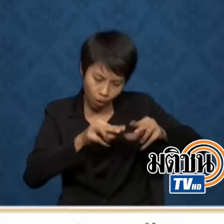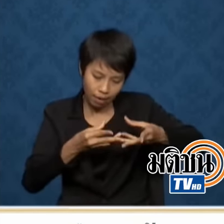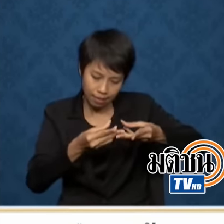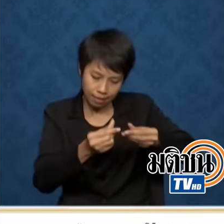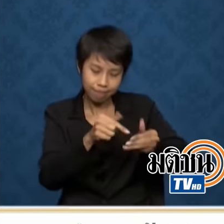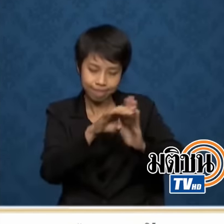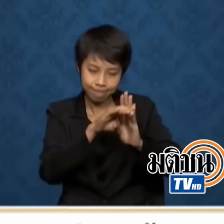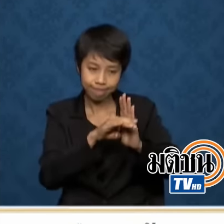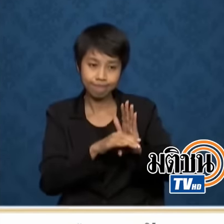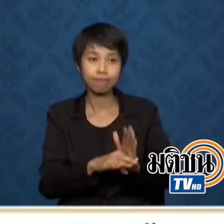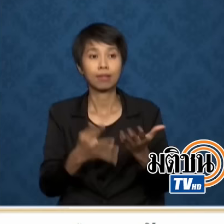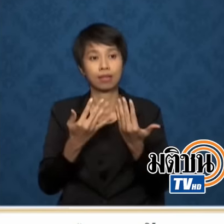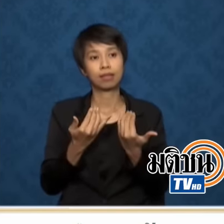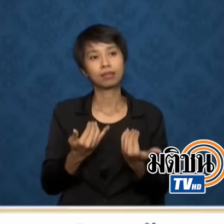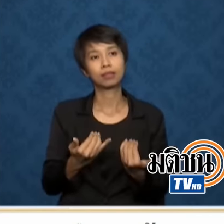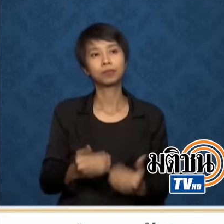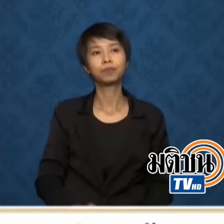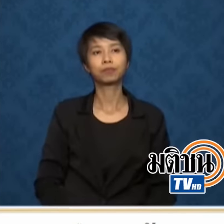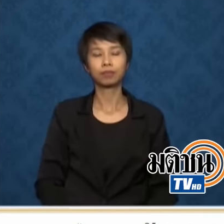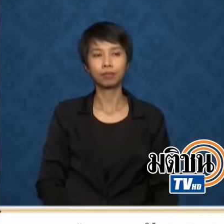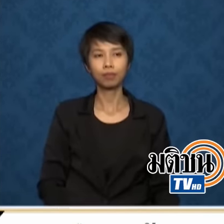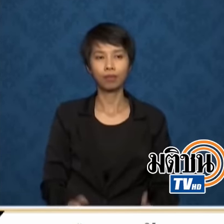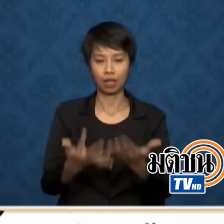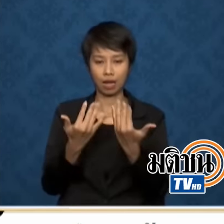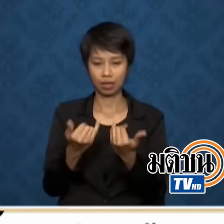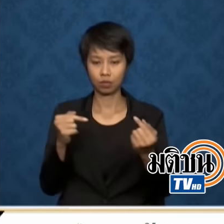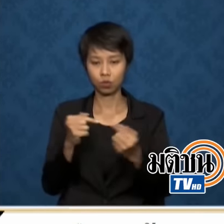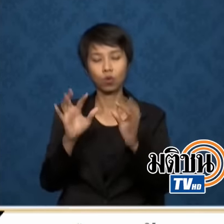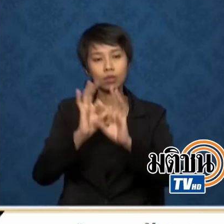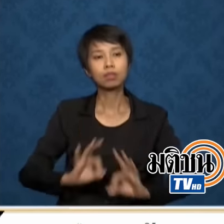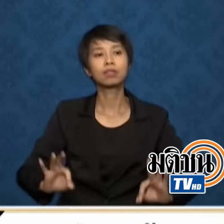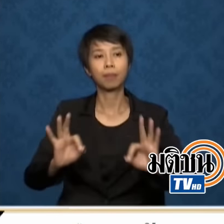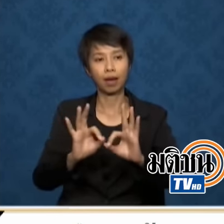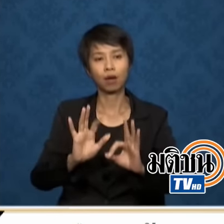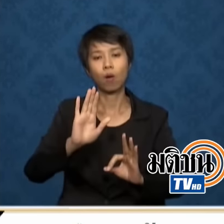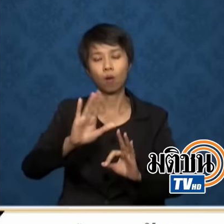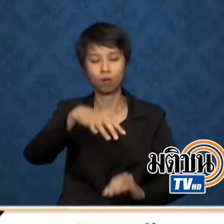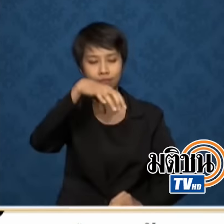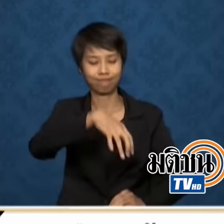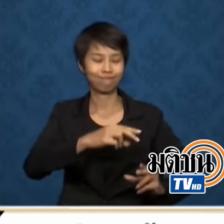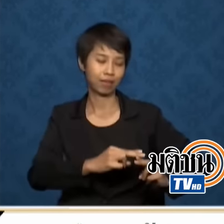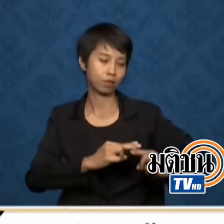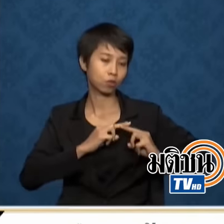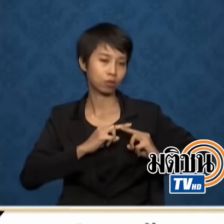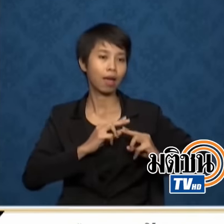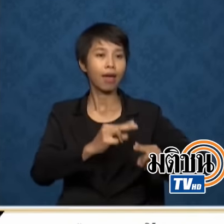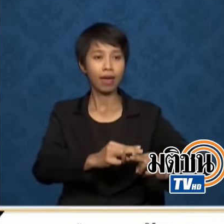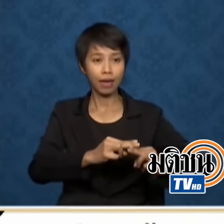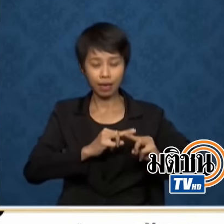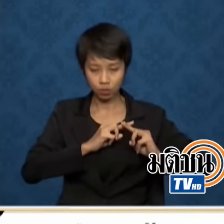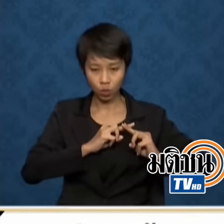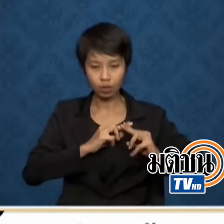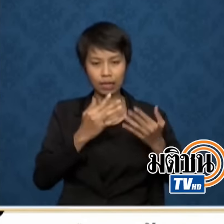อมรับครับว่าในกลไกเนี่ยนะครับมันเป็นเรื่องของการให้ความสำคัญกับภาคเอกชนนะครับเพราะว่าภาคเอกชนเนี่ย